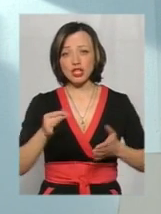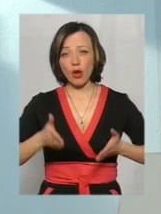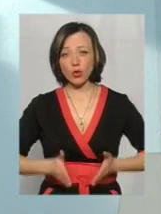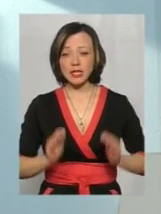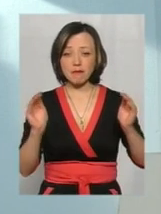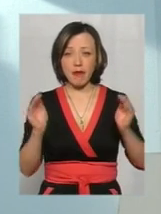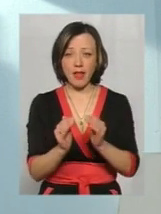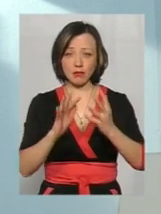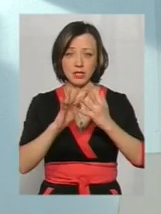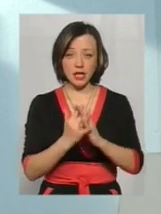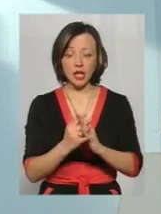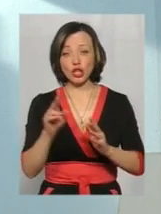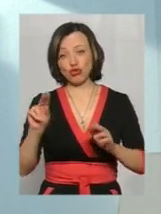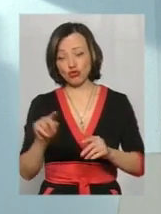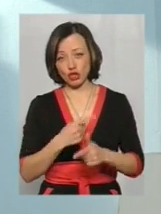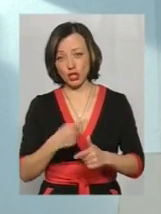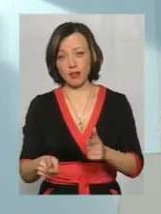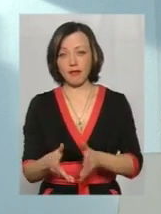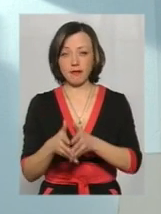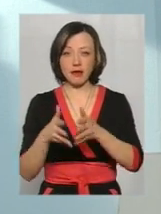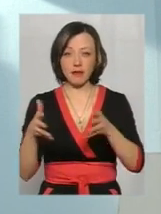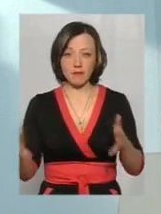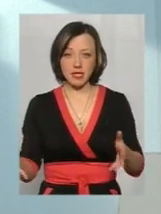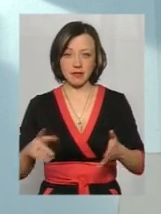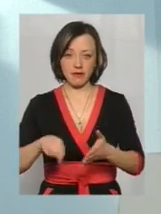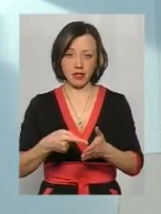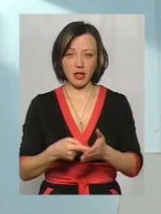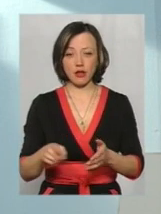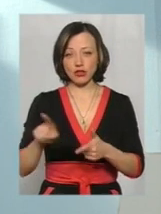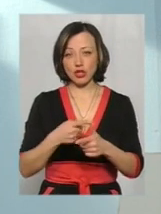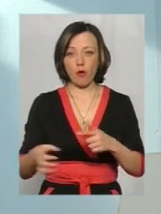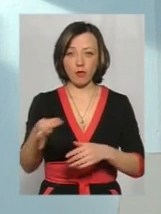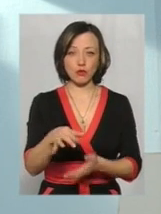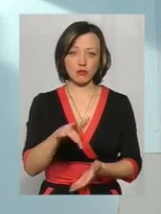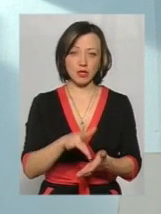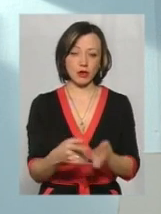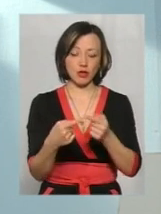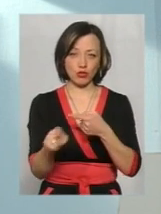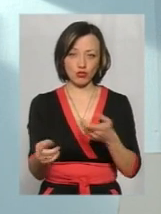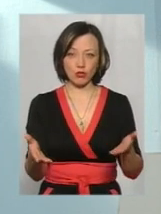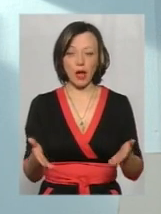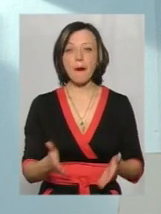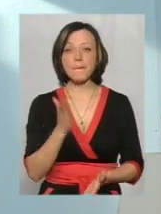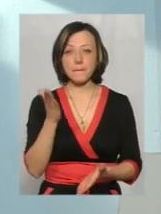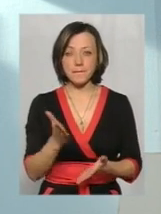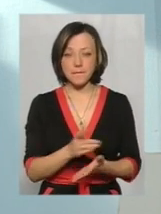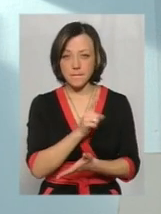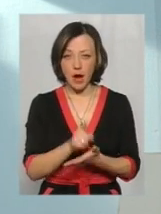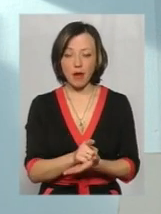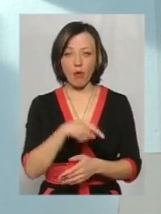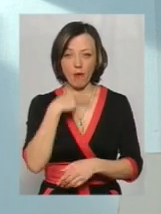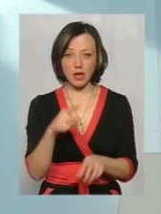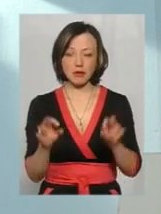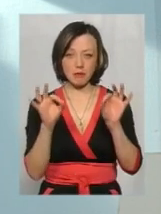вони в малесенькому селі, чи народилися вони в місті-мегаполісі, там, чи в обласному центрі, чи в якомусь іншому. Маємо говорити